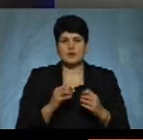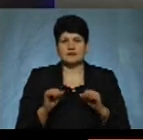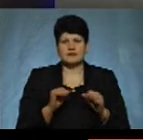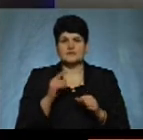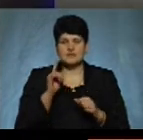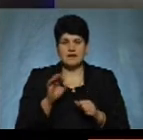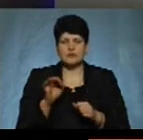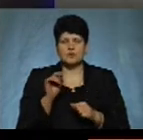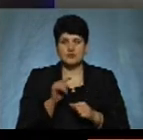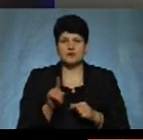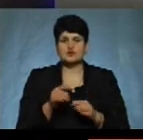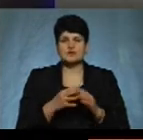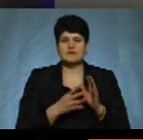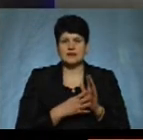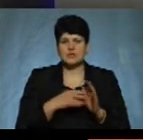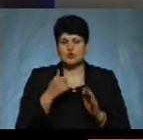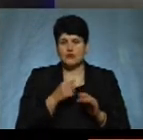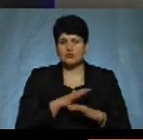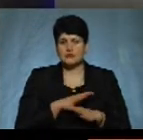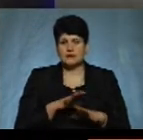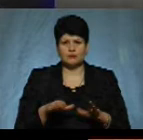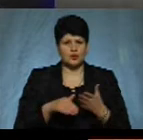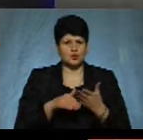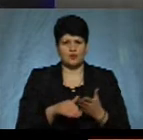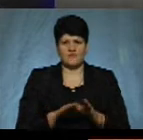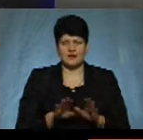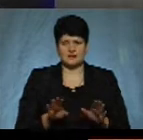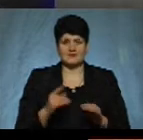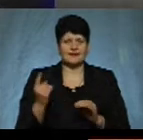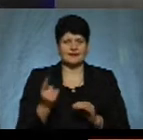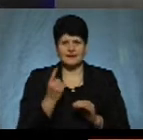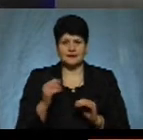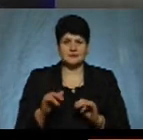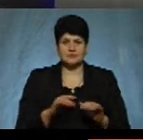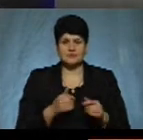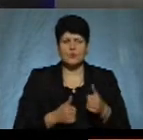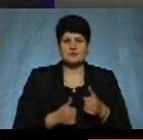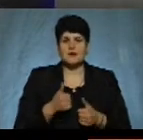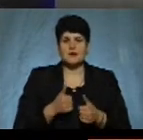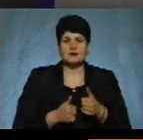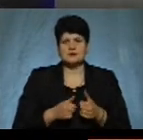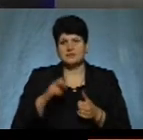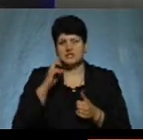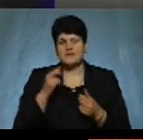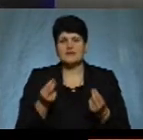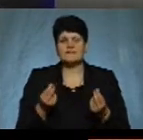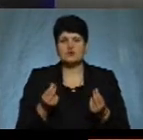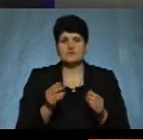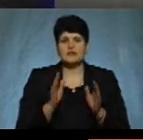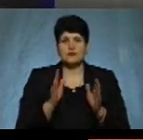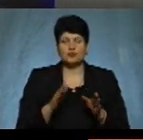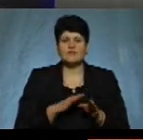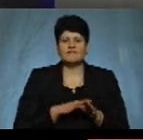про те, що з 2019 року не буде субвенції. Єдиним способом позмагатися за державне фінансування буде